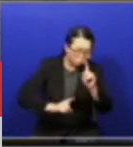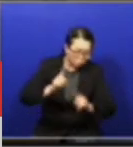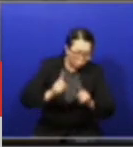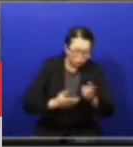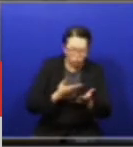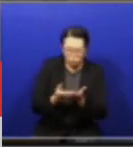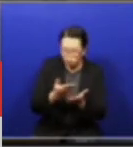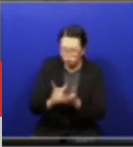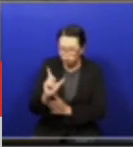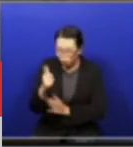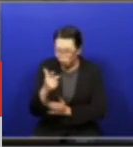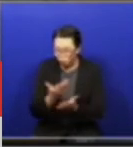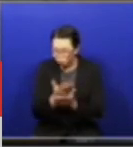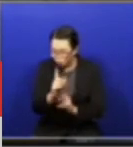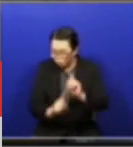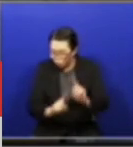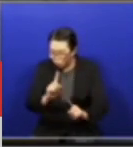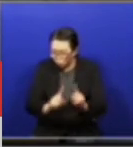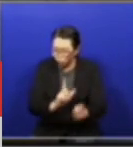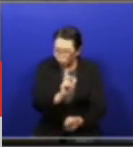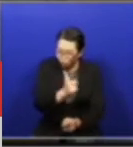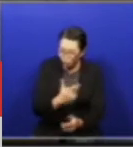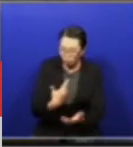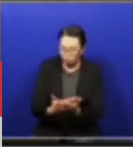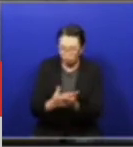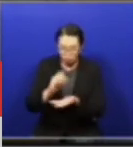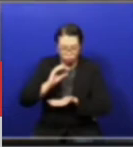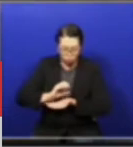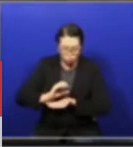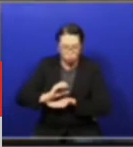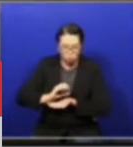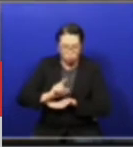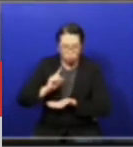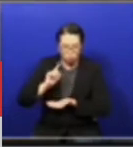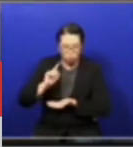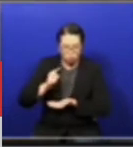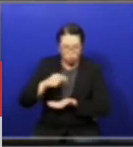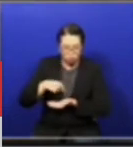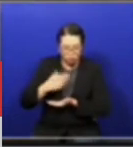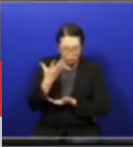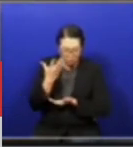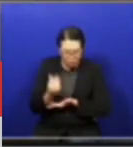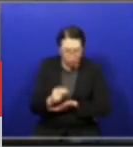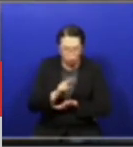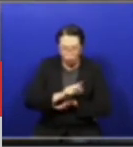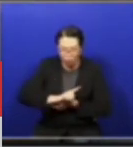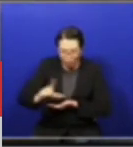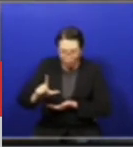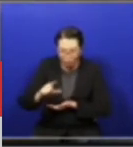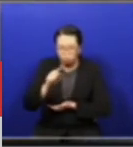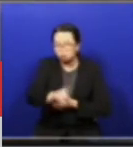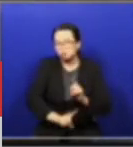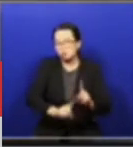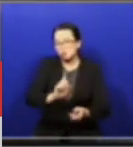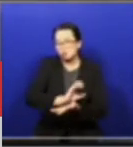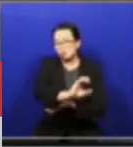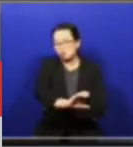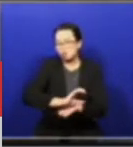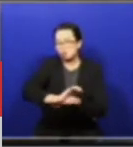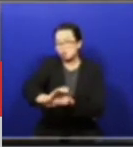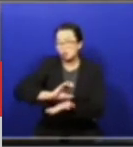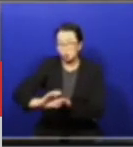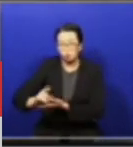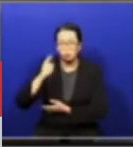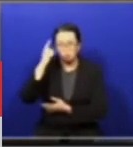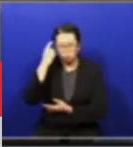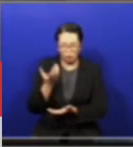นทองคำมีเงินอยู่ในกระเป๋า 16,000 อีก2ล้านกว่าล้านอยู่พวกนั้นหมดครับและท่านประธานรู้ไหม